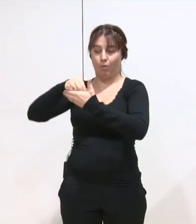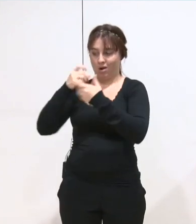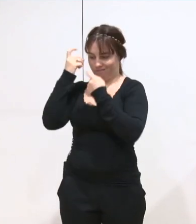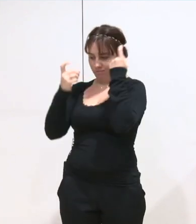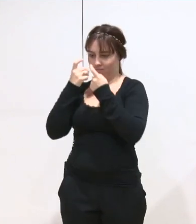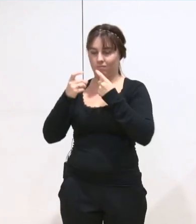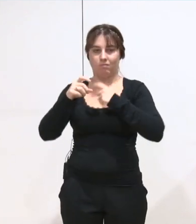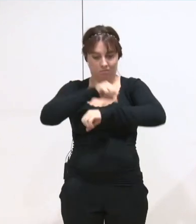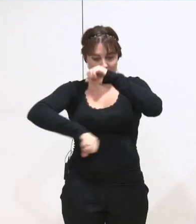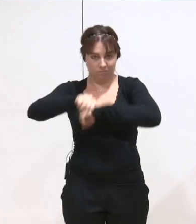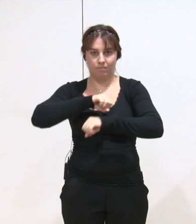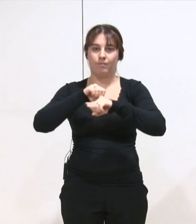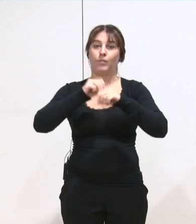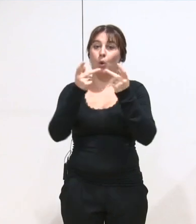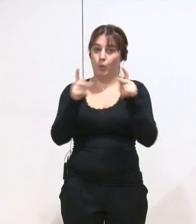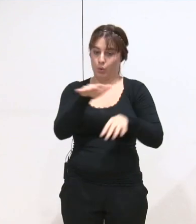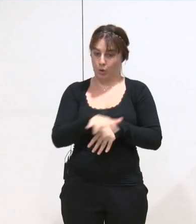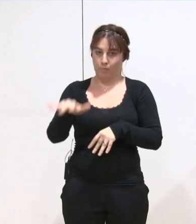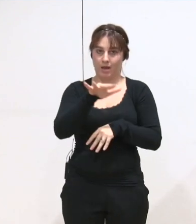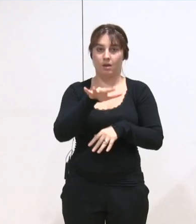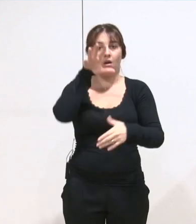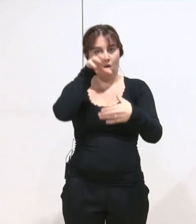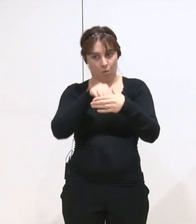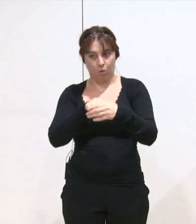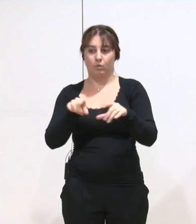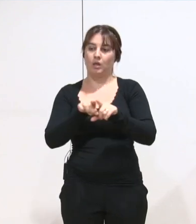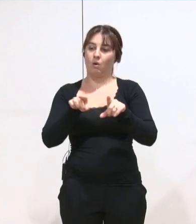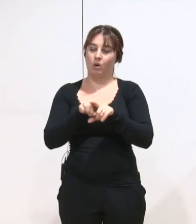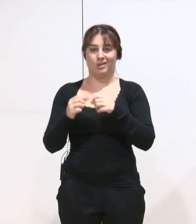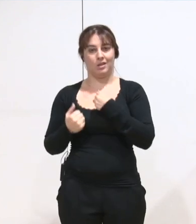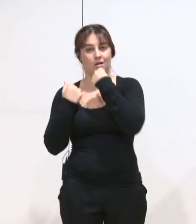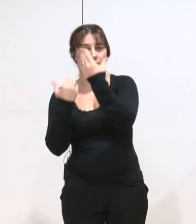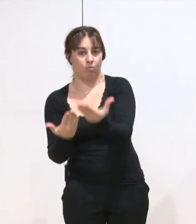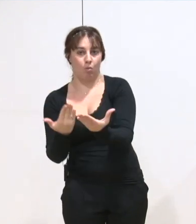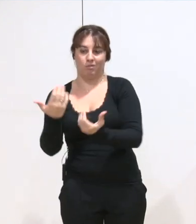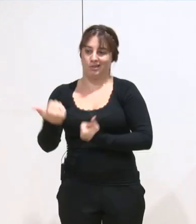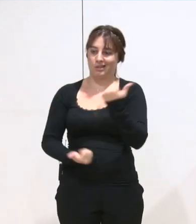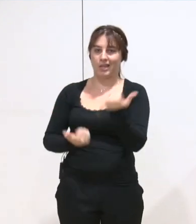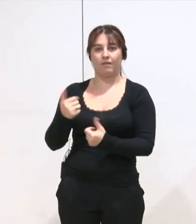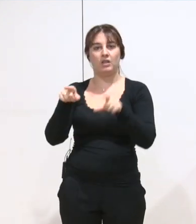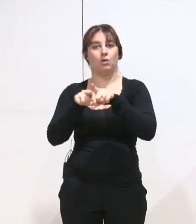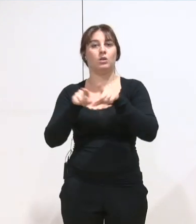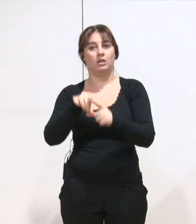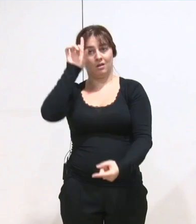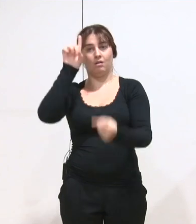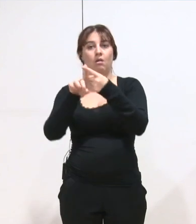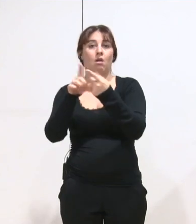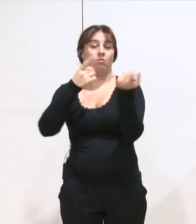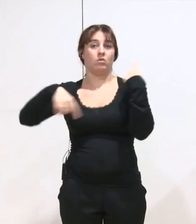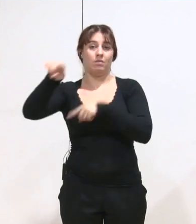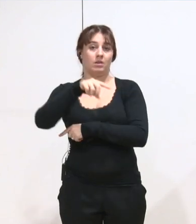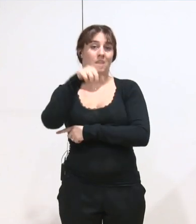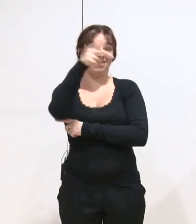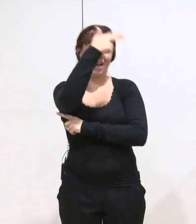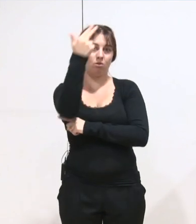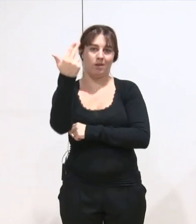urbaine, ainsi que le développement de l'offre de services et de distribution au marché d'intérêt national. Pour toutes